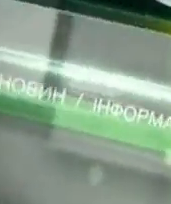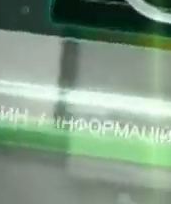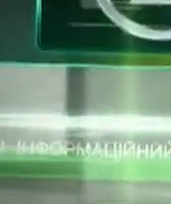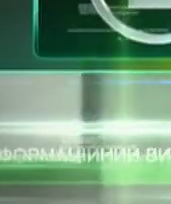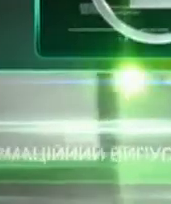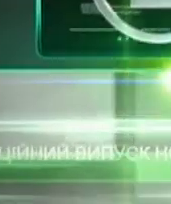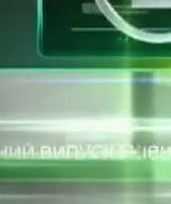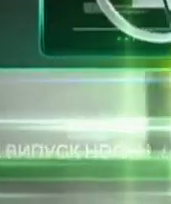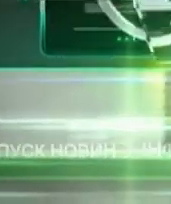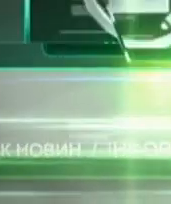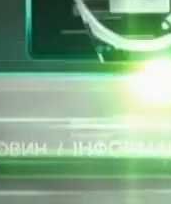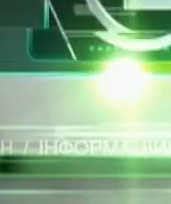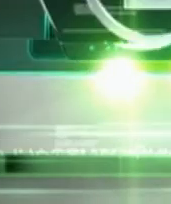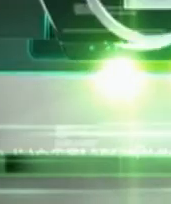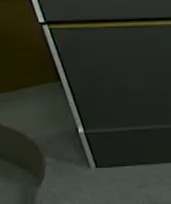Музика